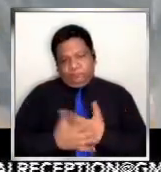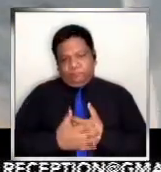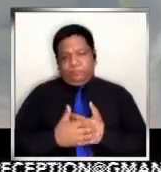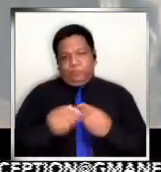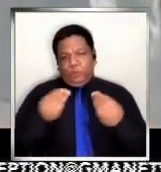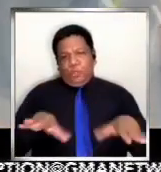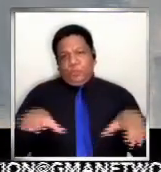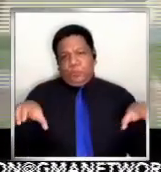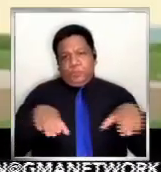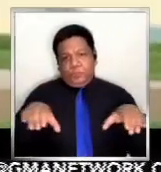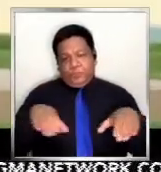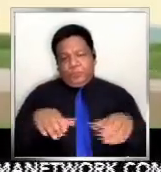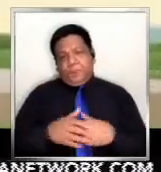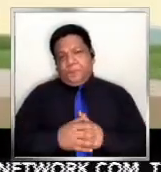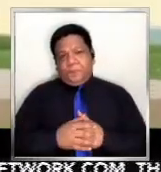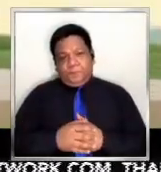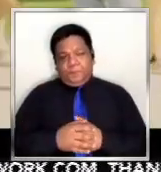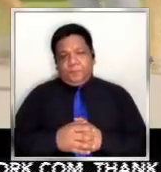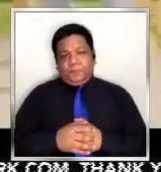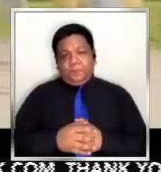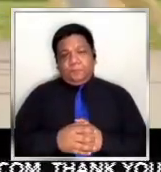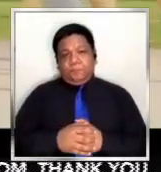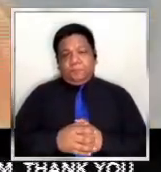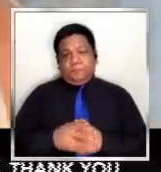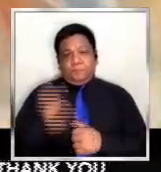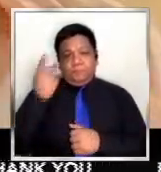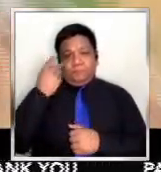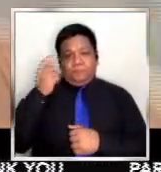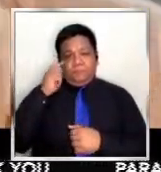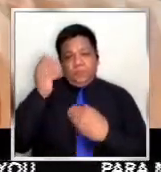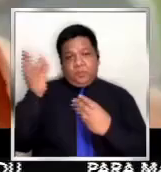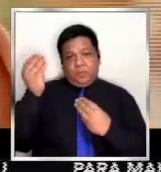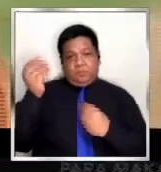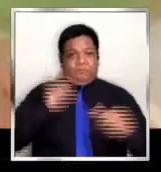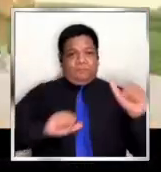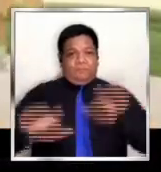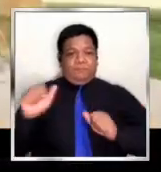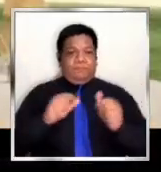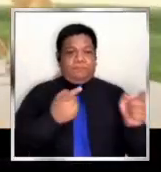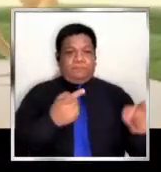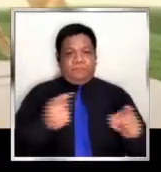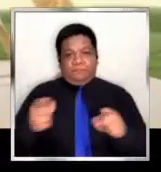Katatibayan updated sa showbiz happenings.